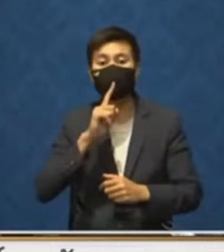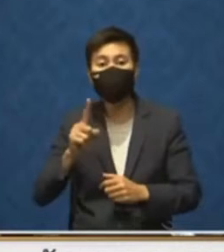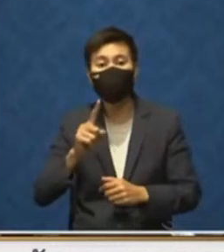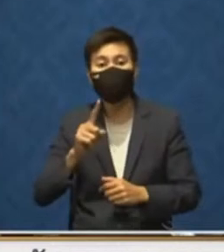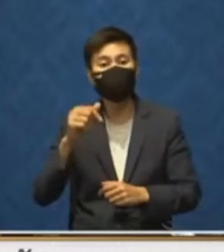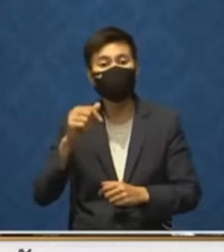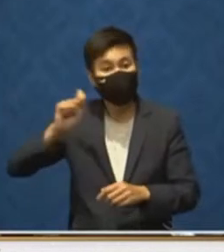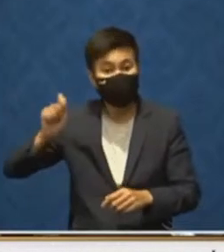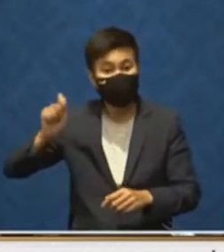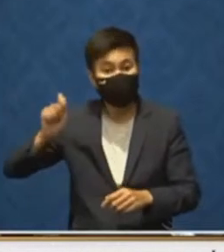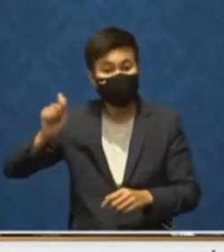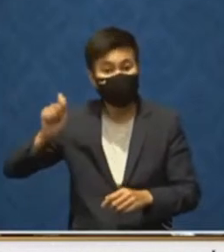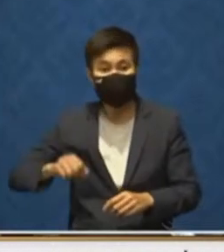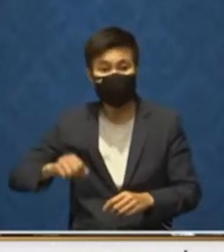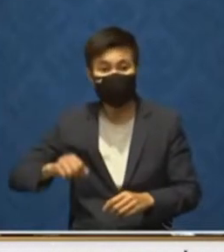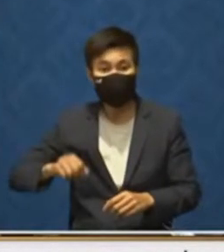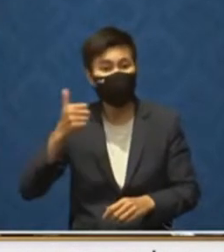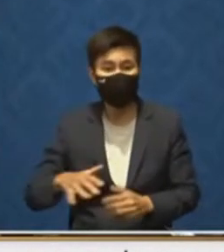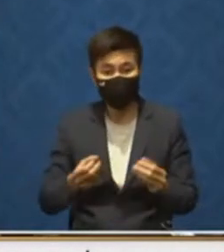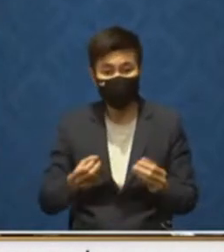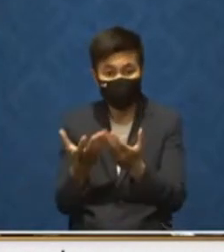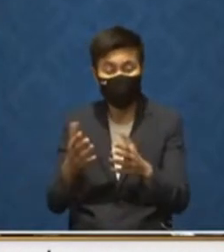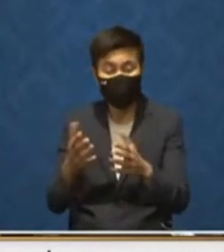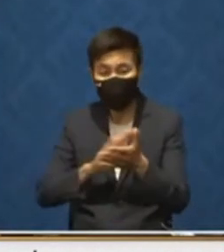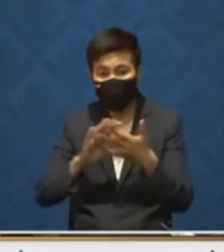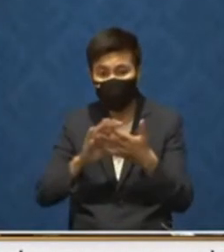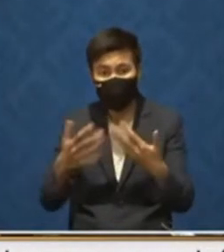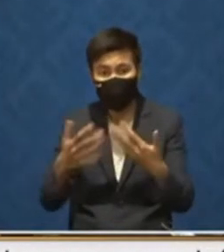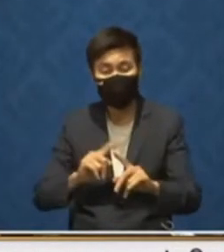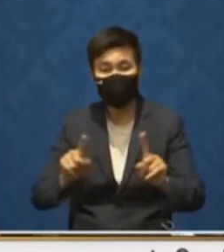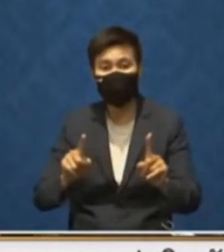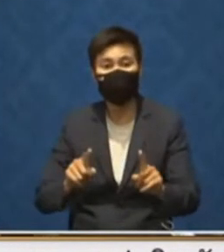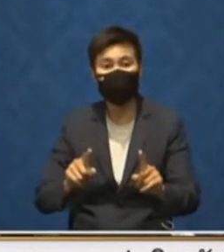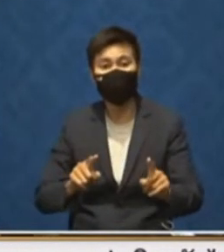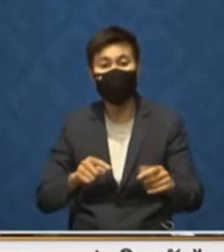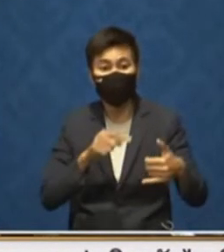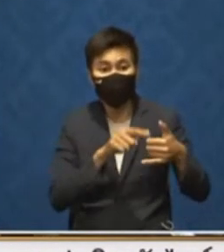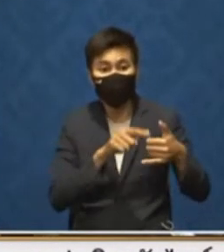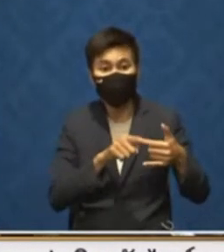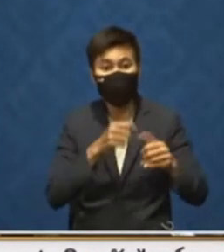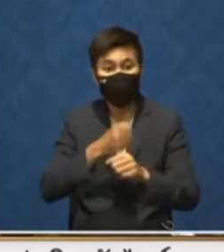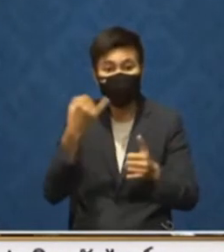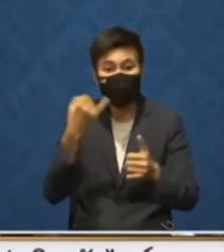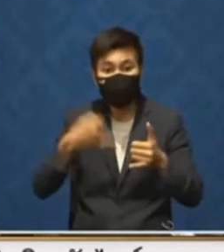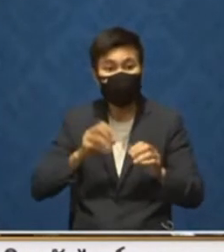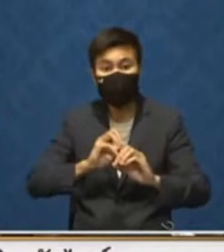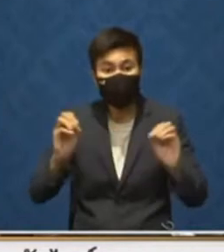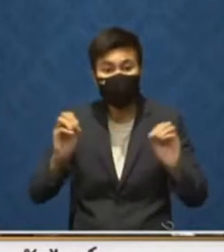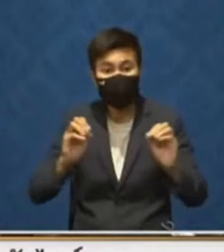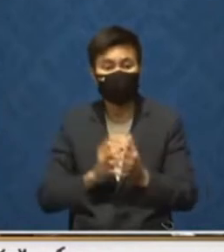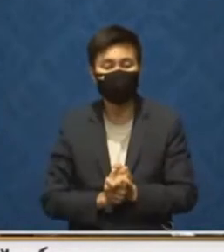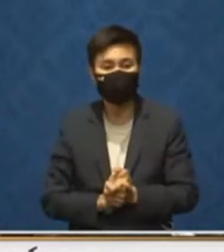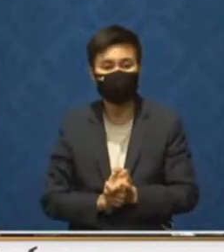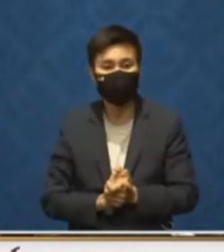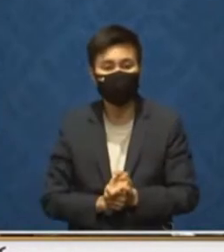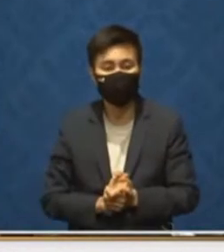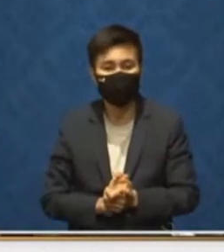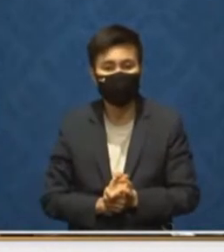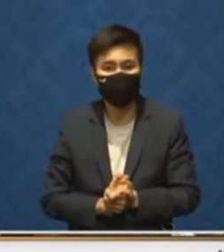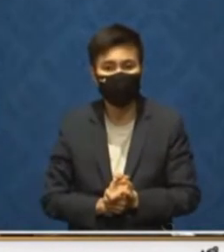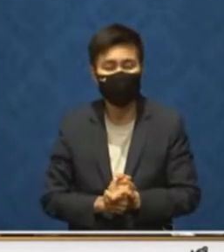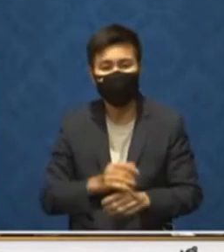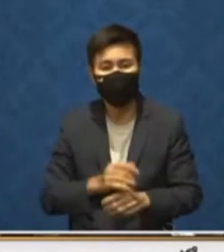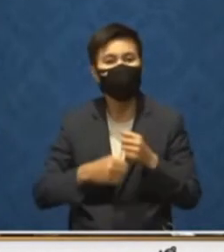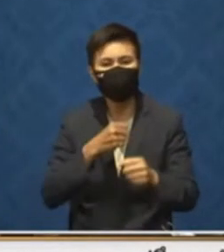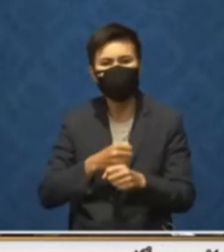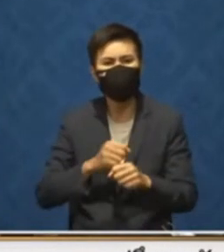การใช้แล้วส่งเรียบร้อยแต่ว่าไม่มีผู้ต้องหาแล้วก็เรื่องเนี้ยที่จดีกว่าจะหมดอายุความ